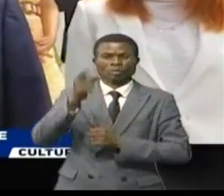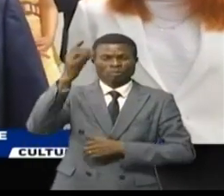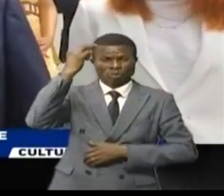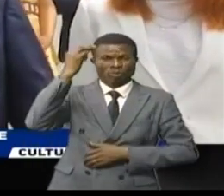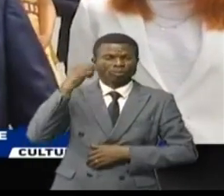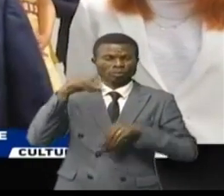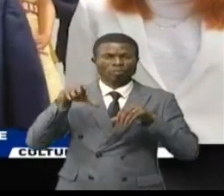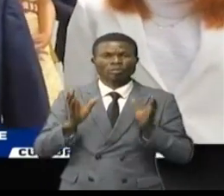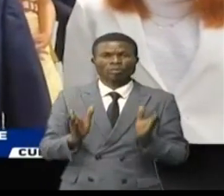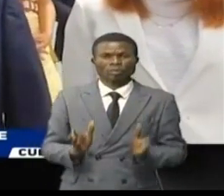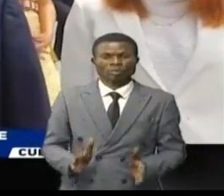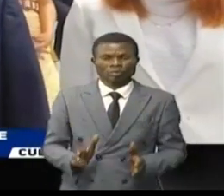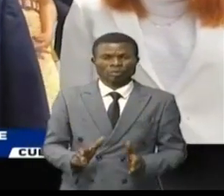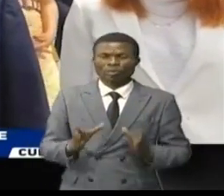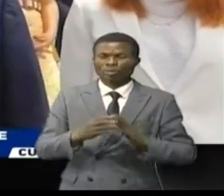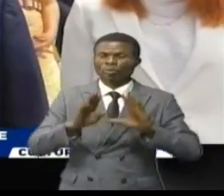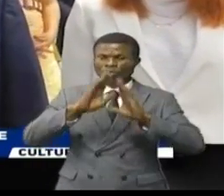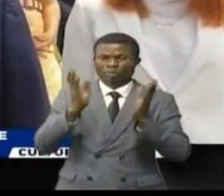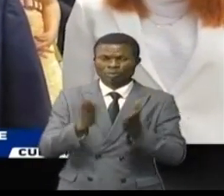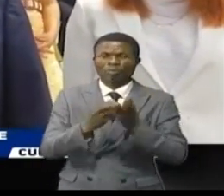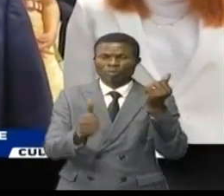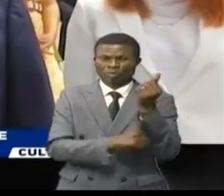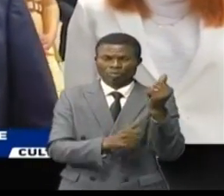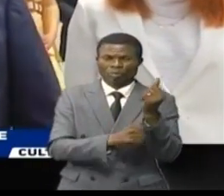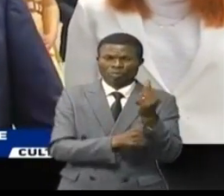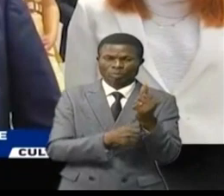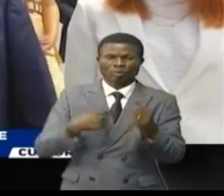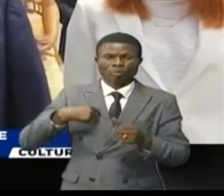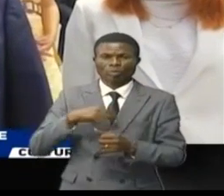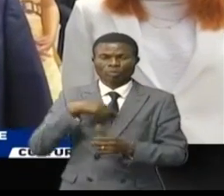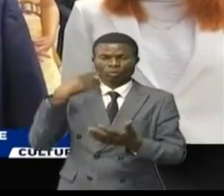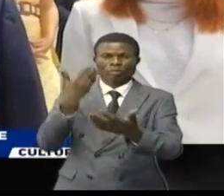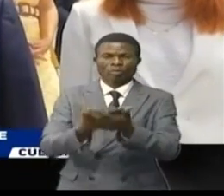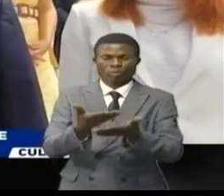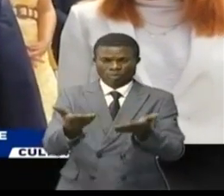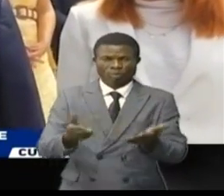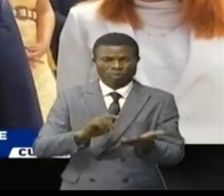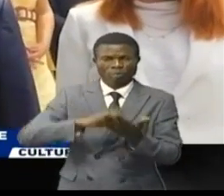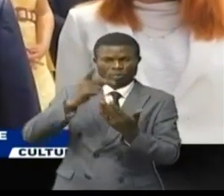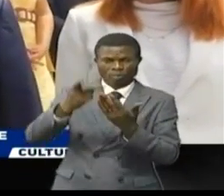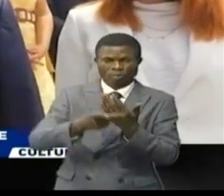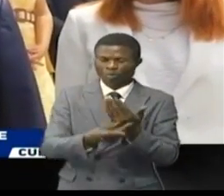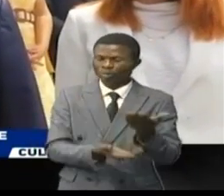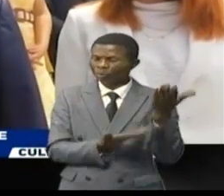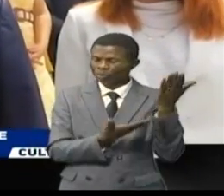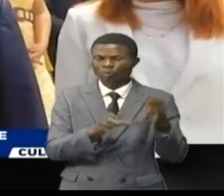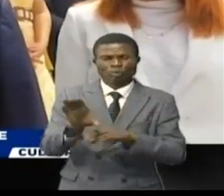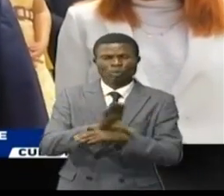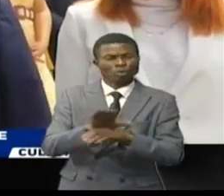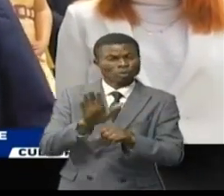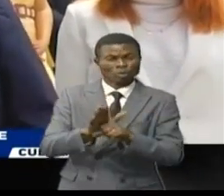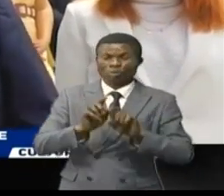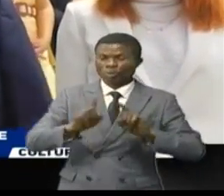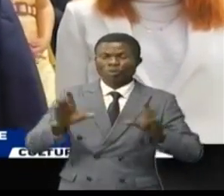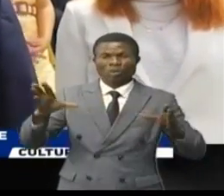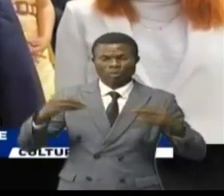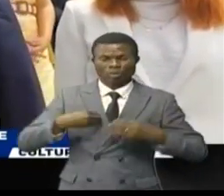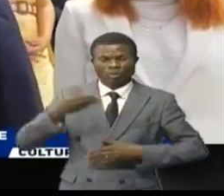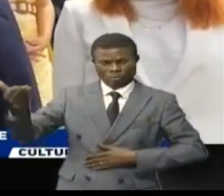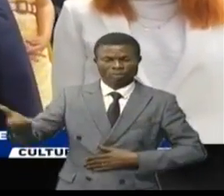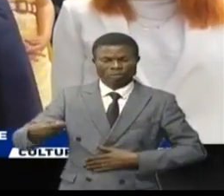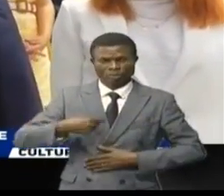Congo avec l'ensemble de la délégation. Je sais qu'il a un agenda très chargé en ce moment et donc ça témoigne